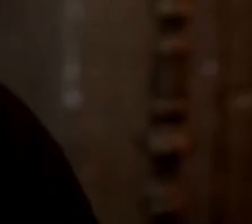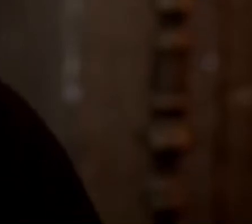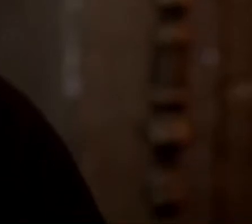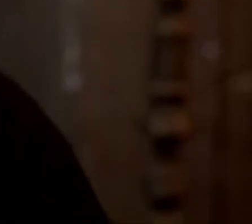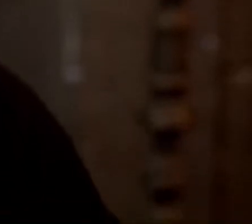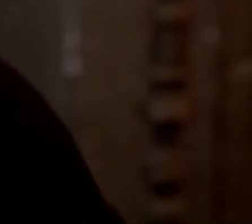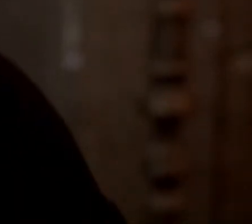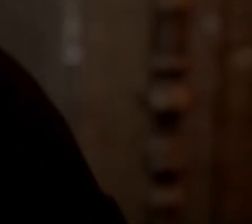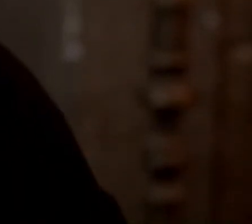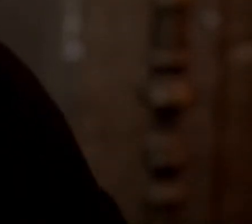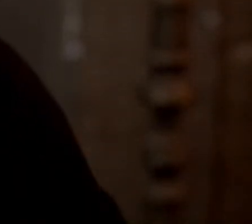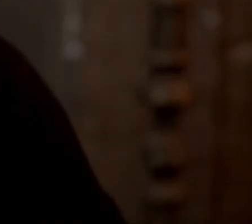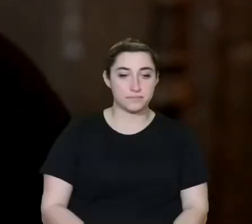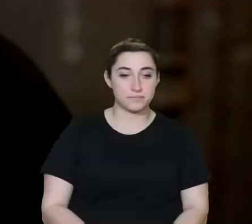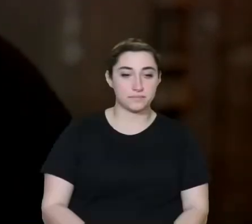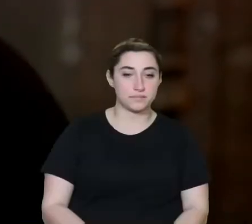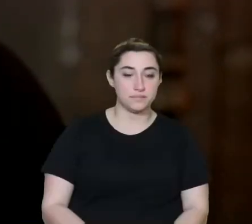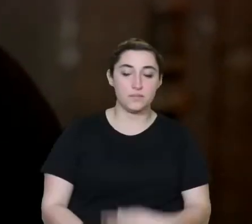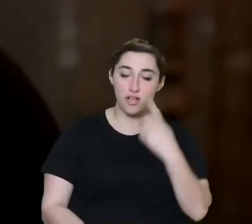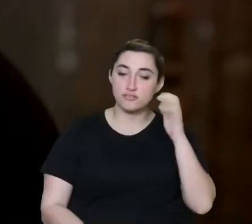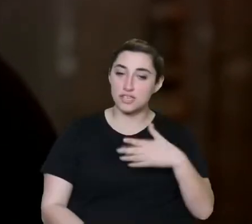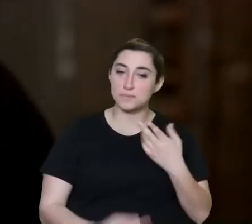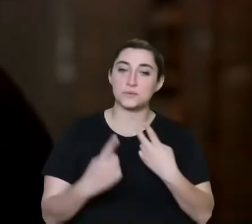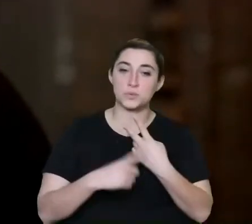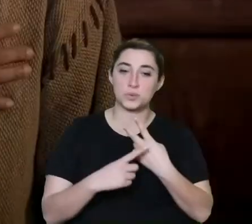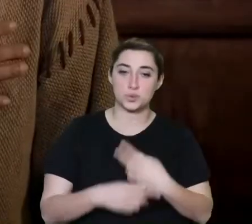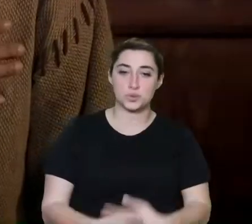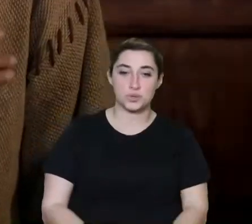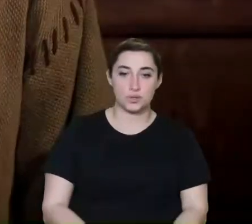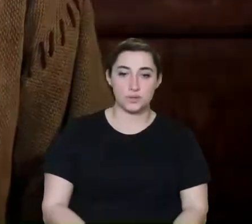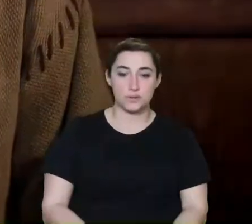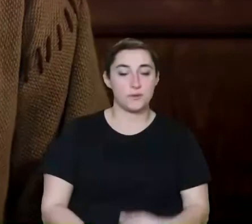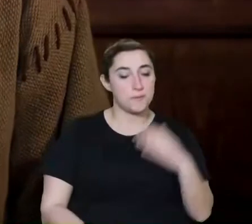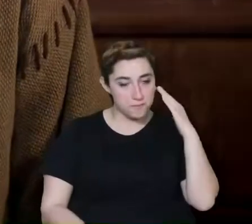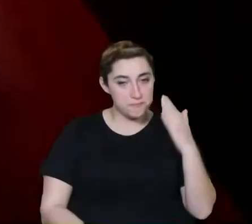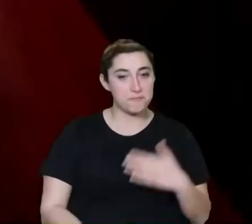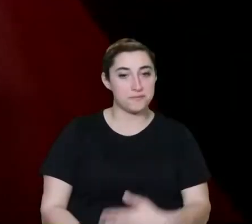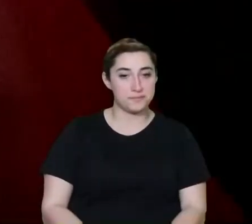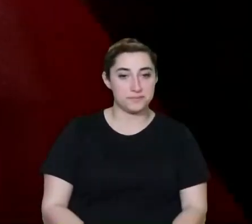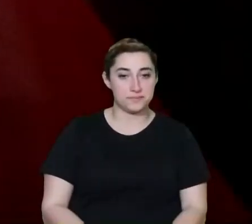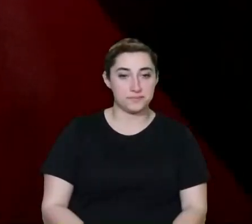Ve aleyküm selam. Hoş gelmişsin Yunus. Hoş gördük.